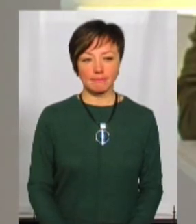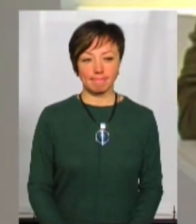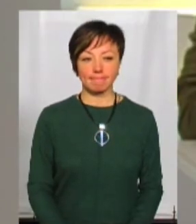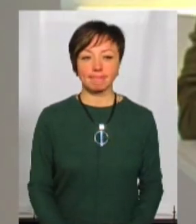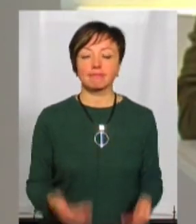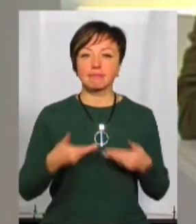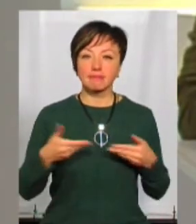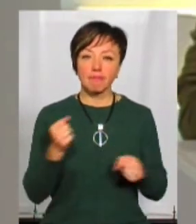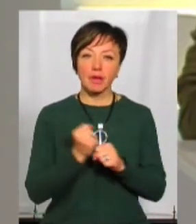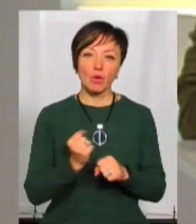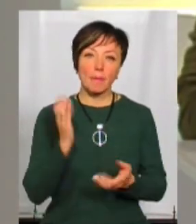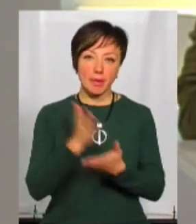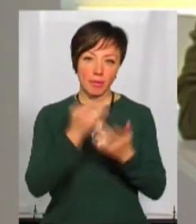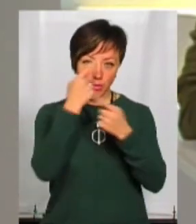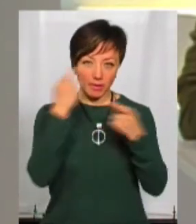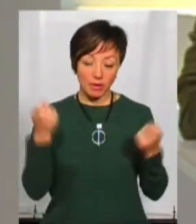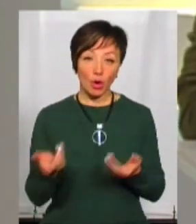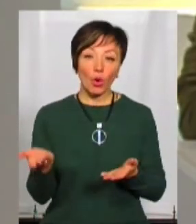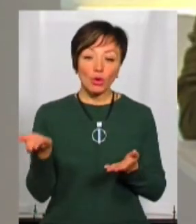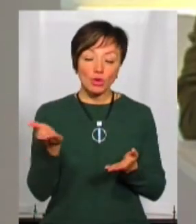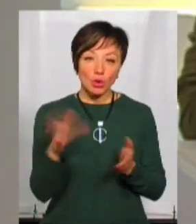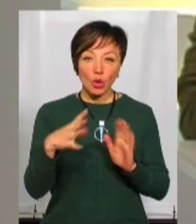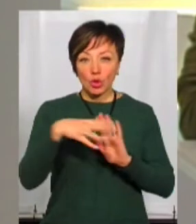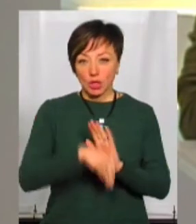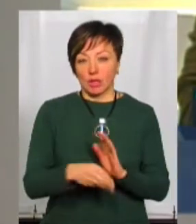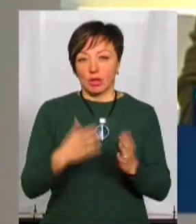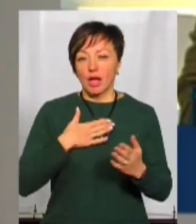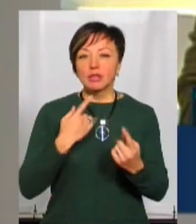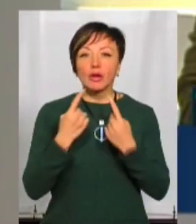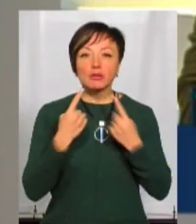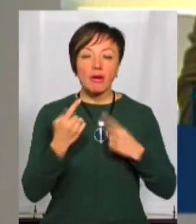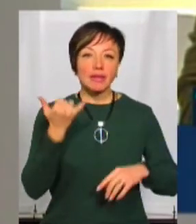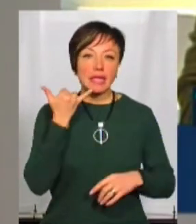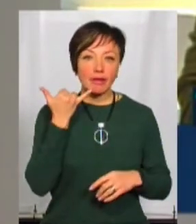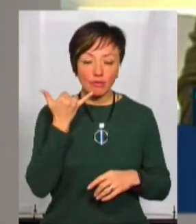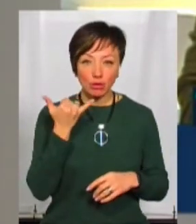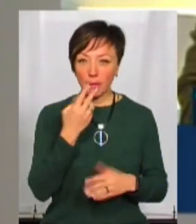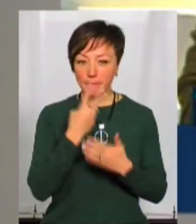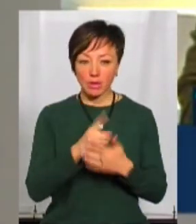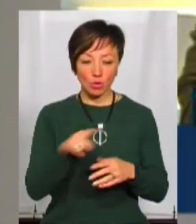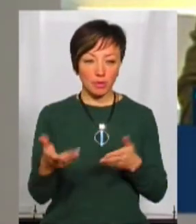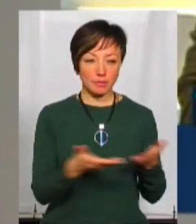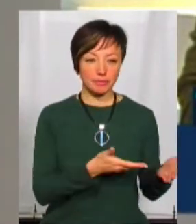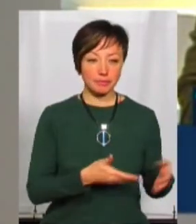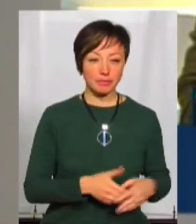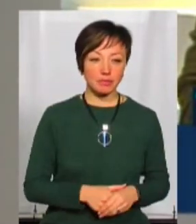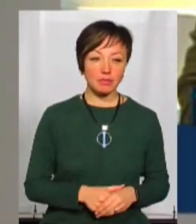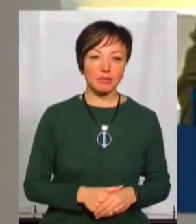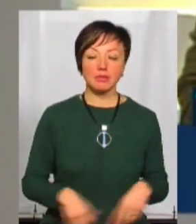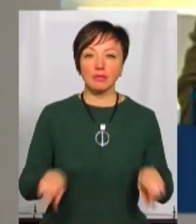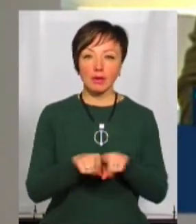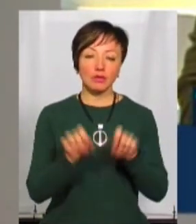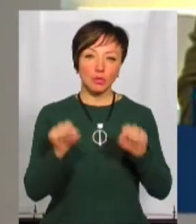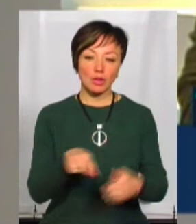Ми працюємо для вас наживо, отож долучайтеся до нашої розмови телефоном, номер котрого бачите зараз на екрані. Також